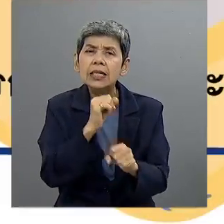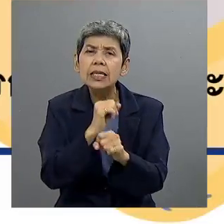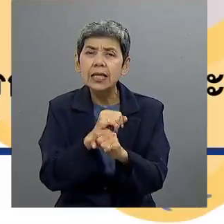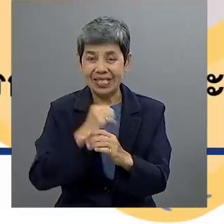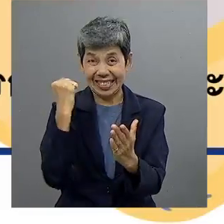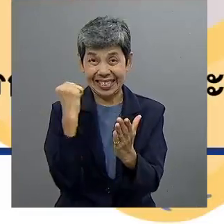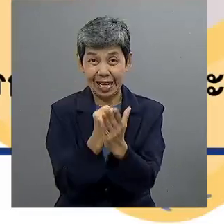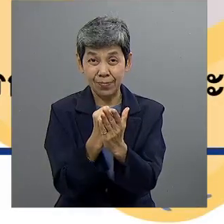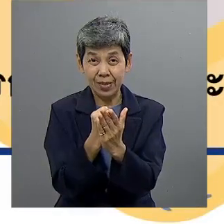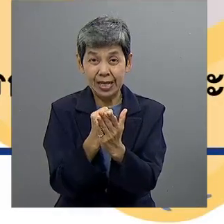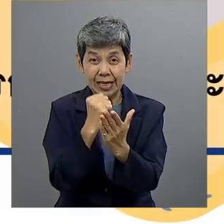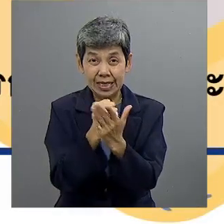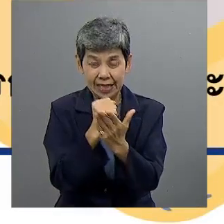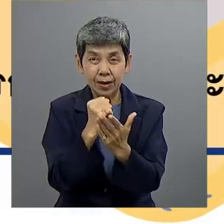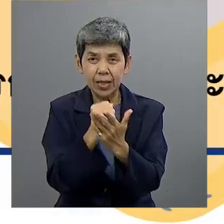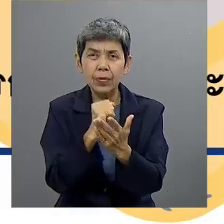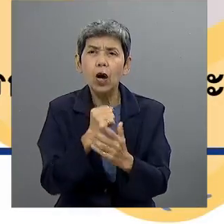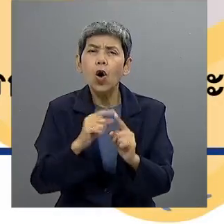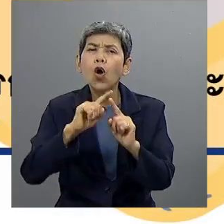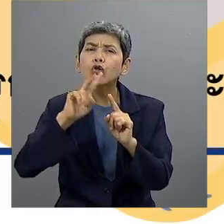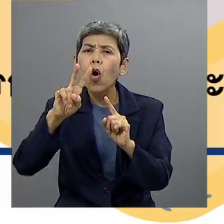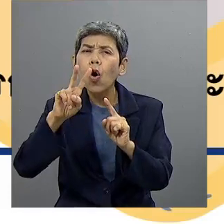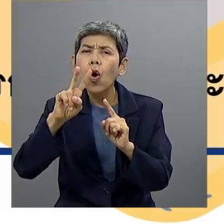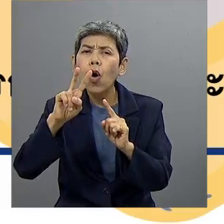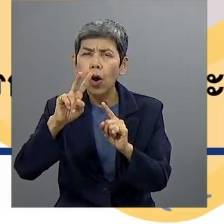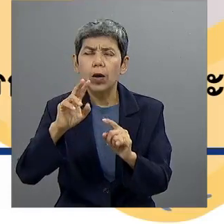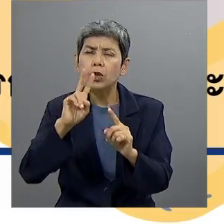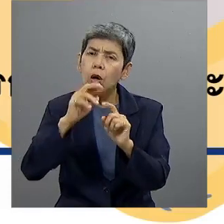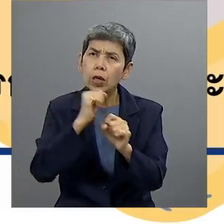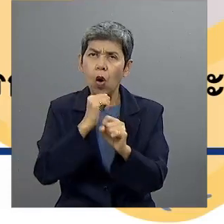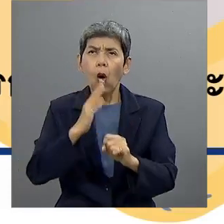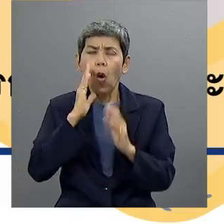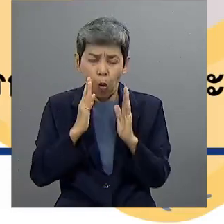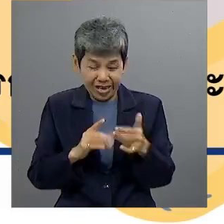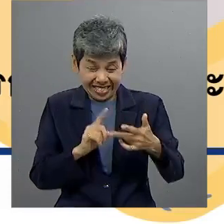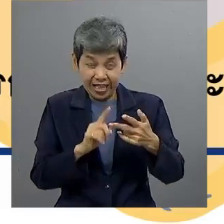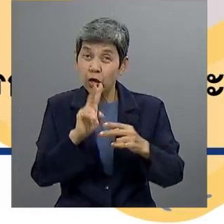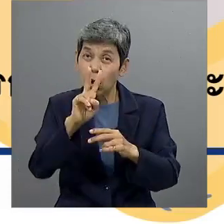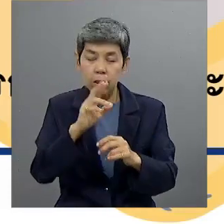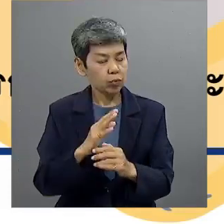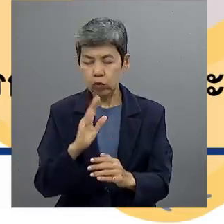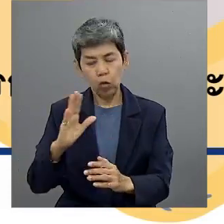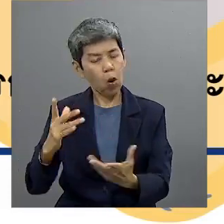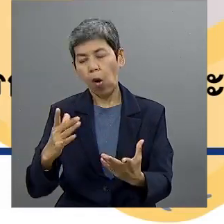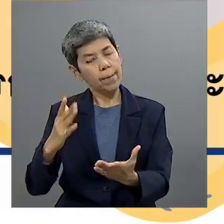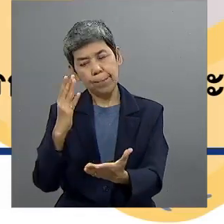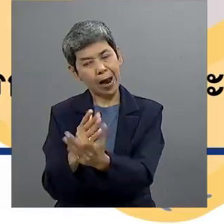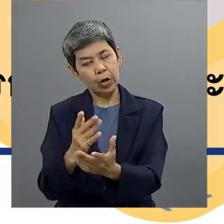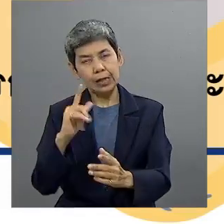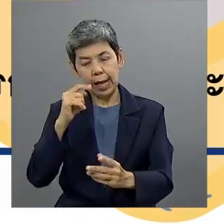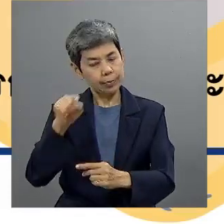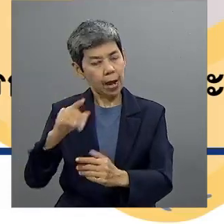กตินะครับพ.2 จะเป็นสำหรับผู้ที่ถูกให้หยุดพักงานโดยคำสั่งของตลาดนะครับ